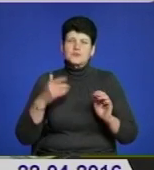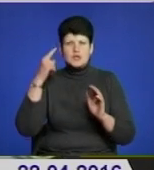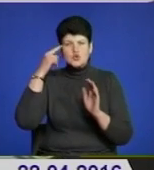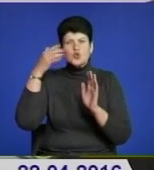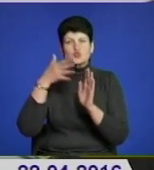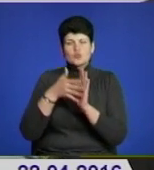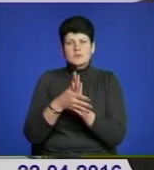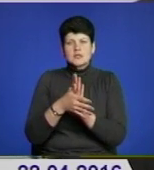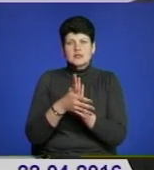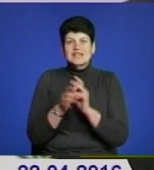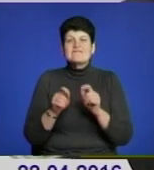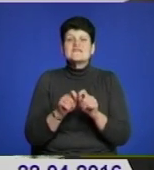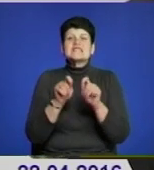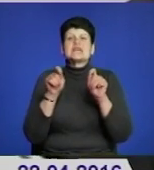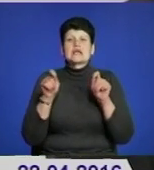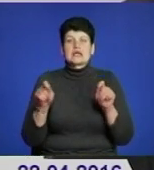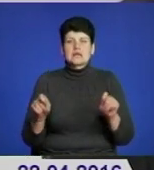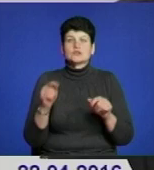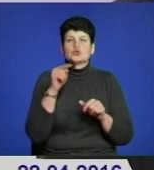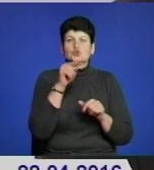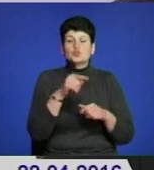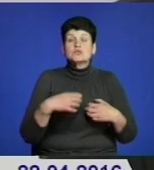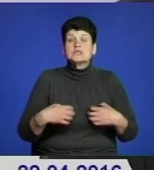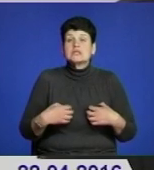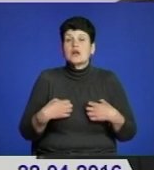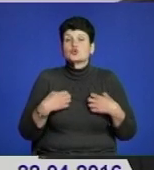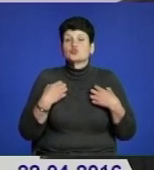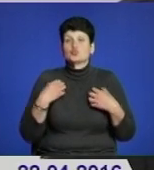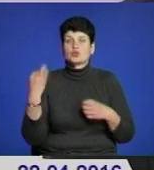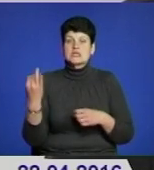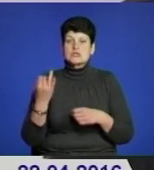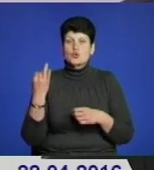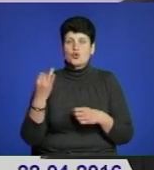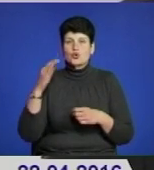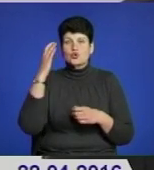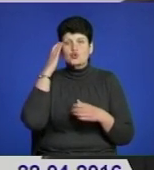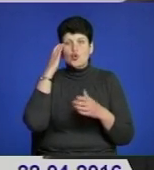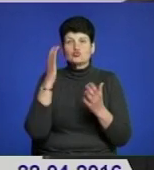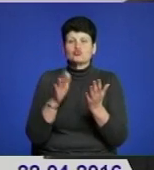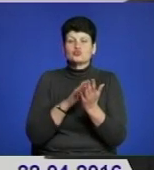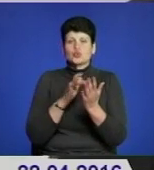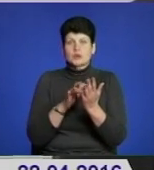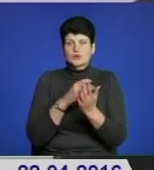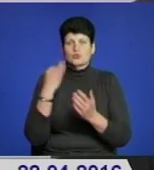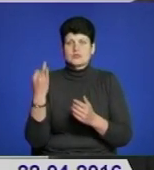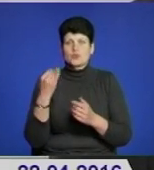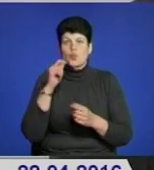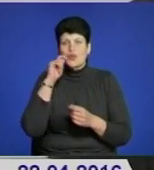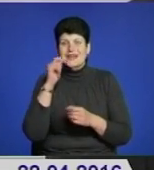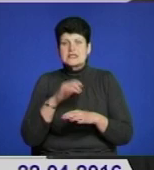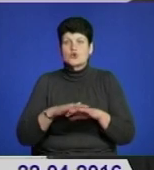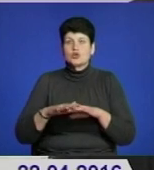зрозуміти, відкрити ту страшну історію, чорну сторінку історії українського